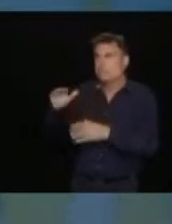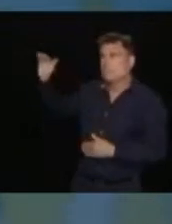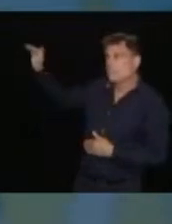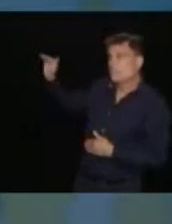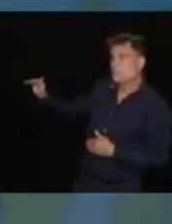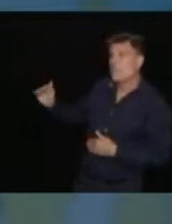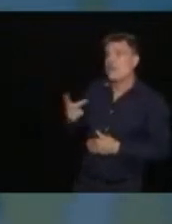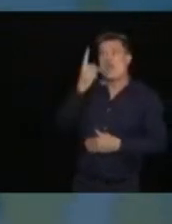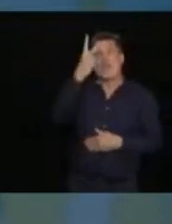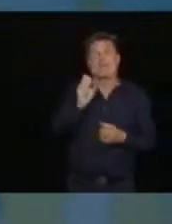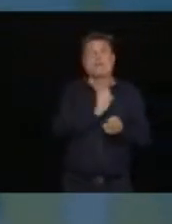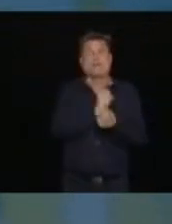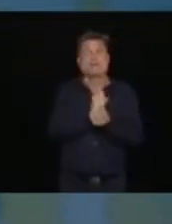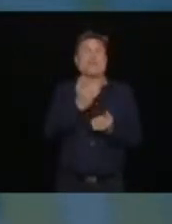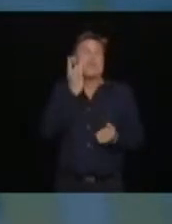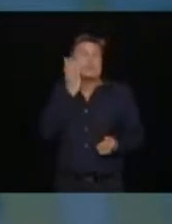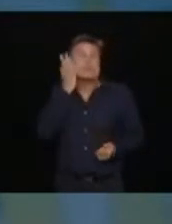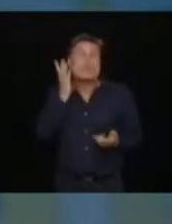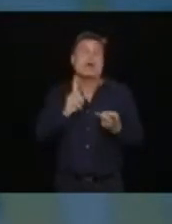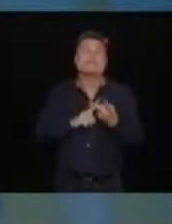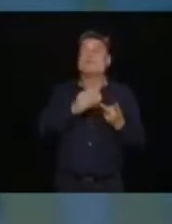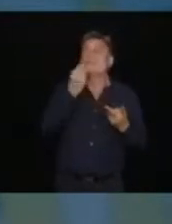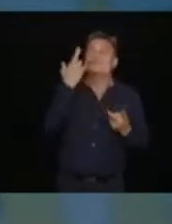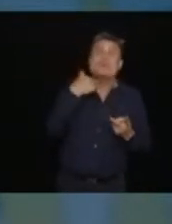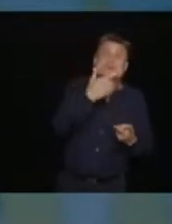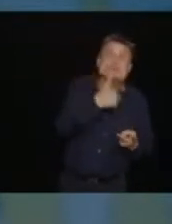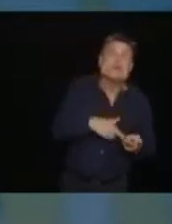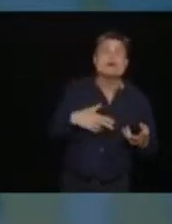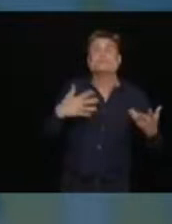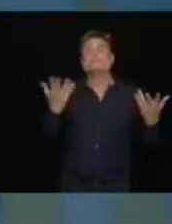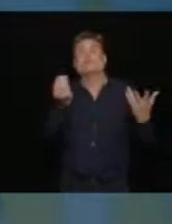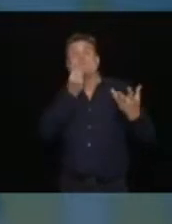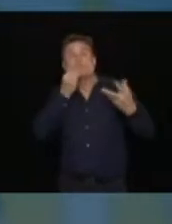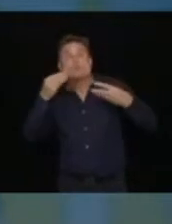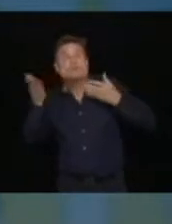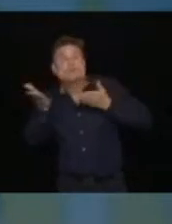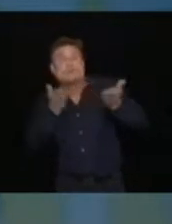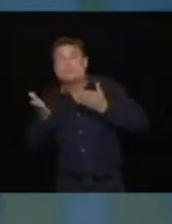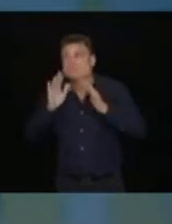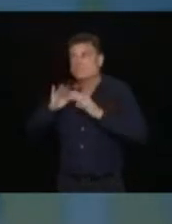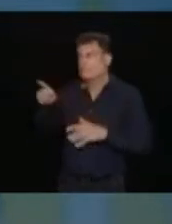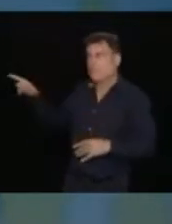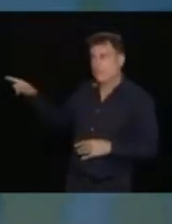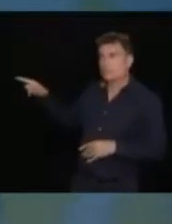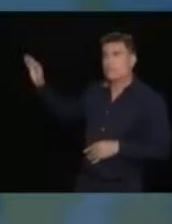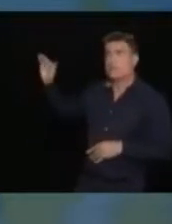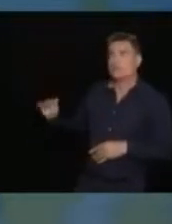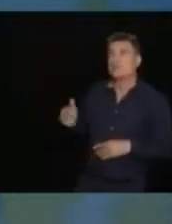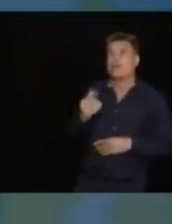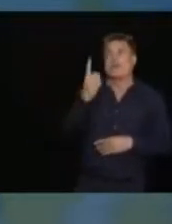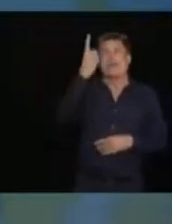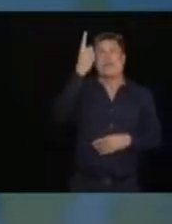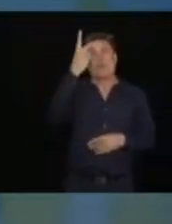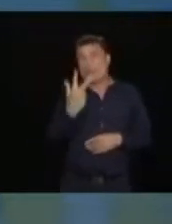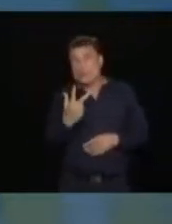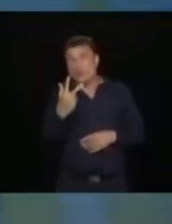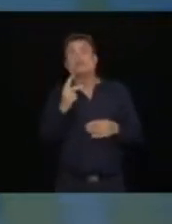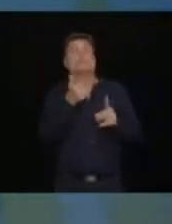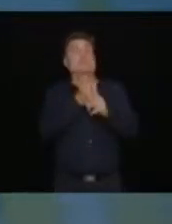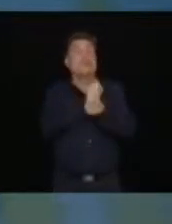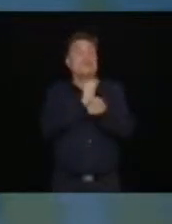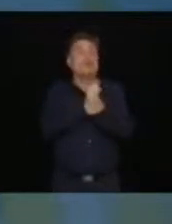这些人主要都是在零售业打工之类的，大家都知道，因为零售业这个次受到疫情冲击很